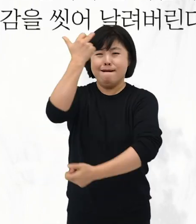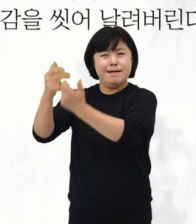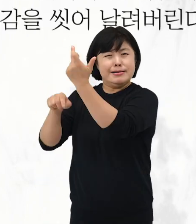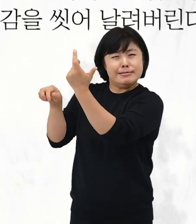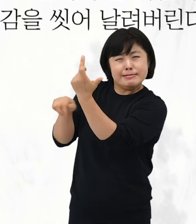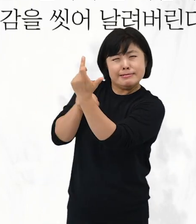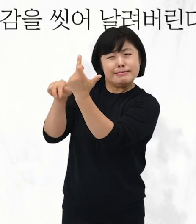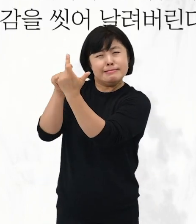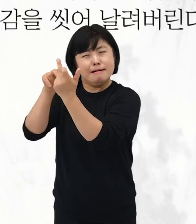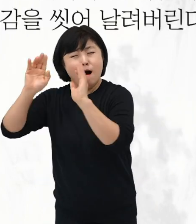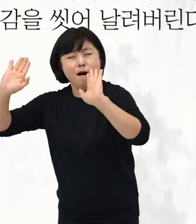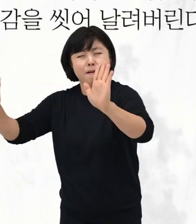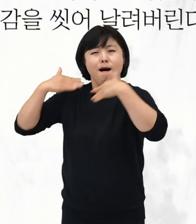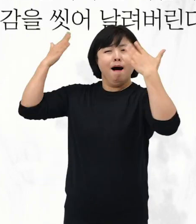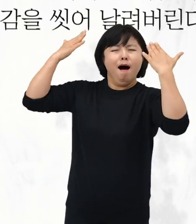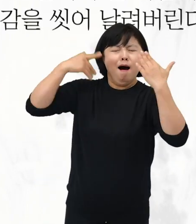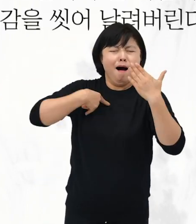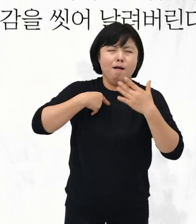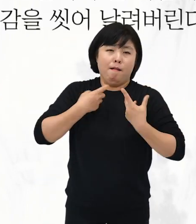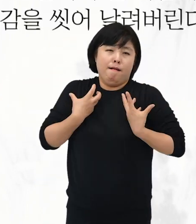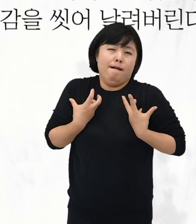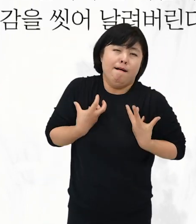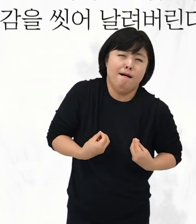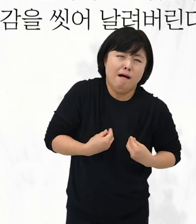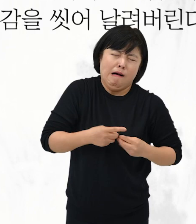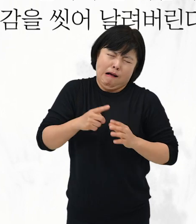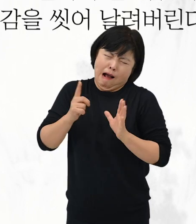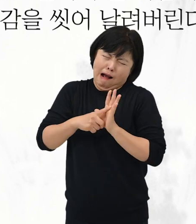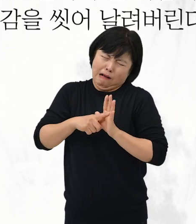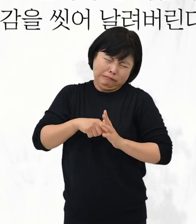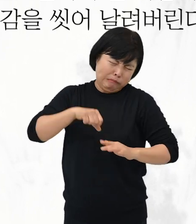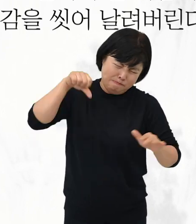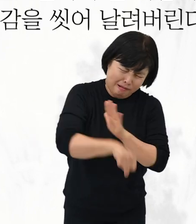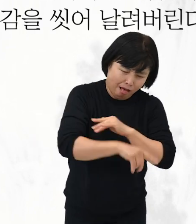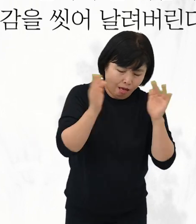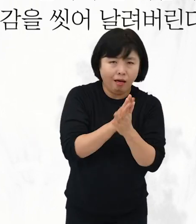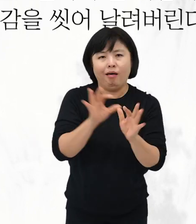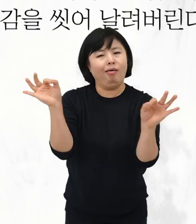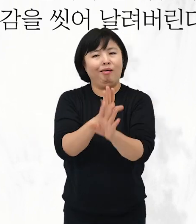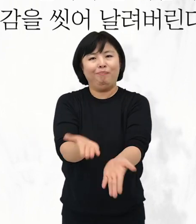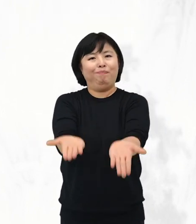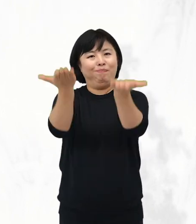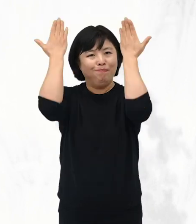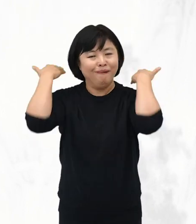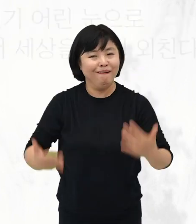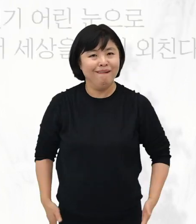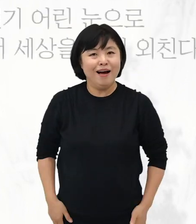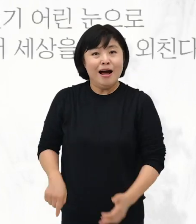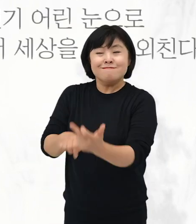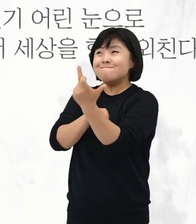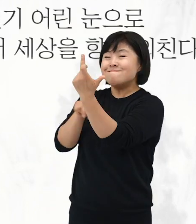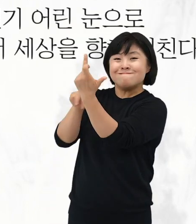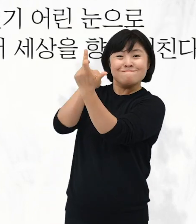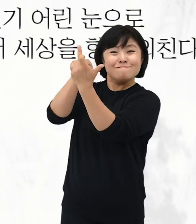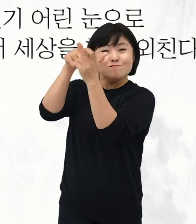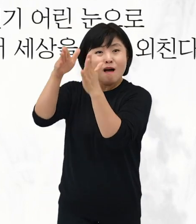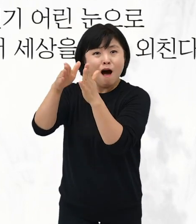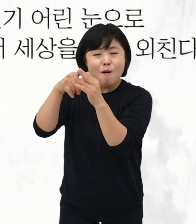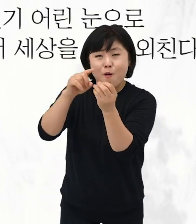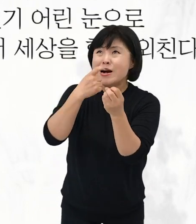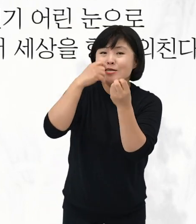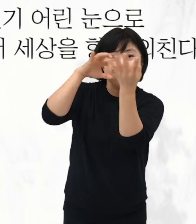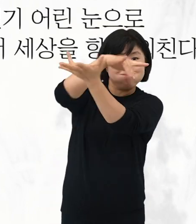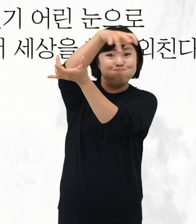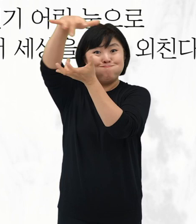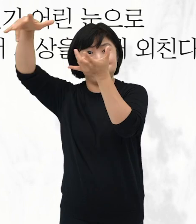오르면서 부는 바람에 가슴에 쌓인 좌절감과 열패감을 씻어 날려버린다. 태산 봉우리들 사이로 피어오르는 흰